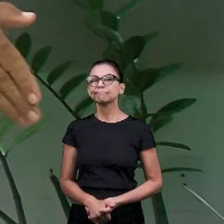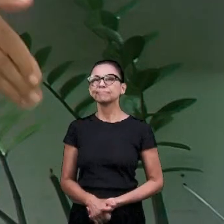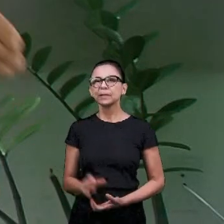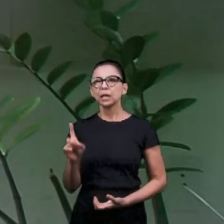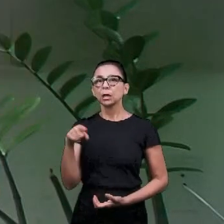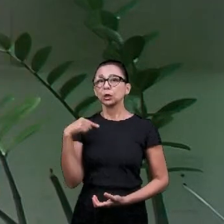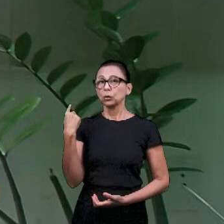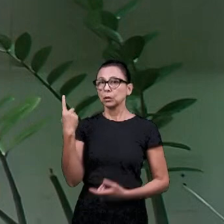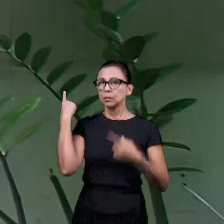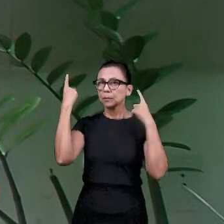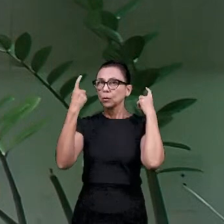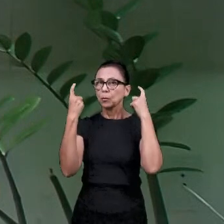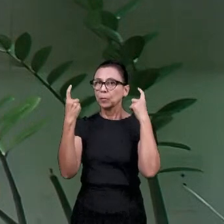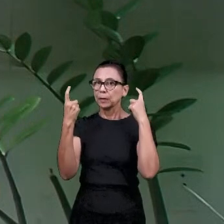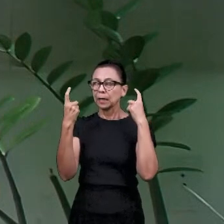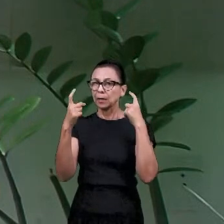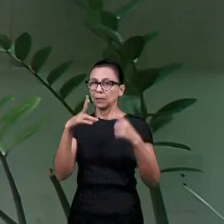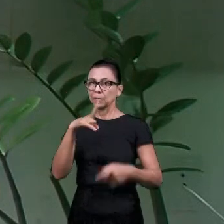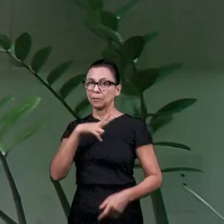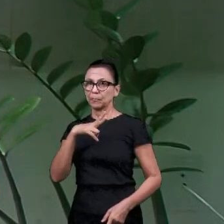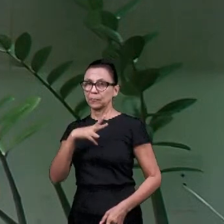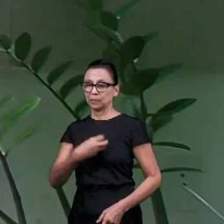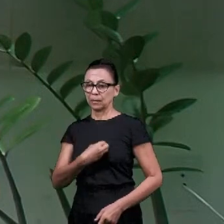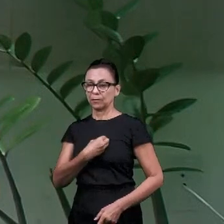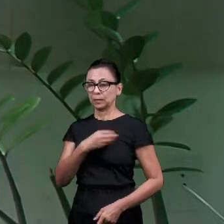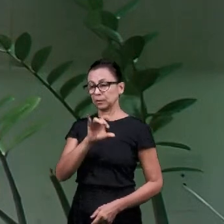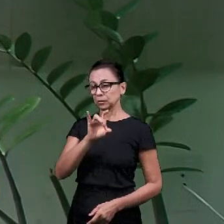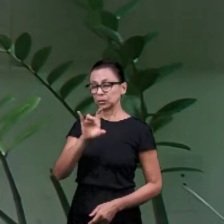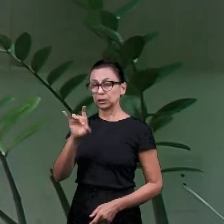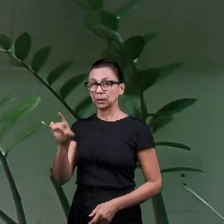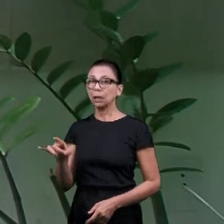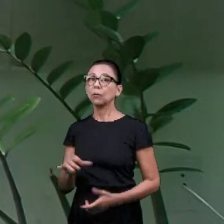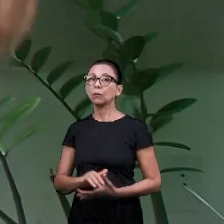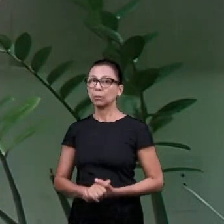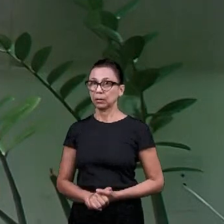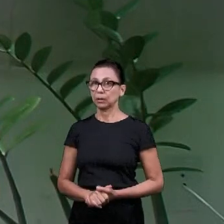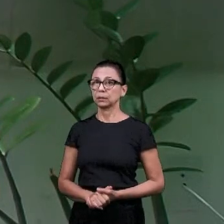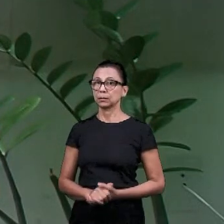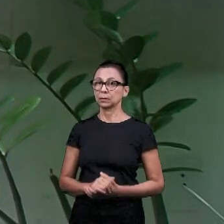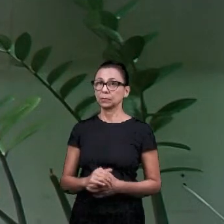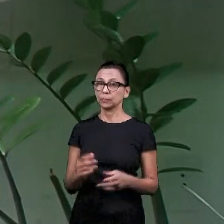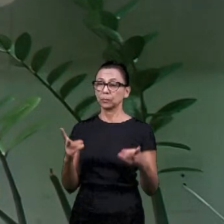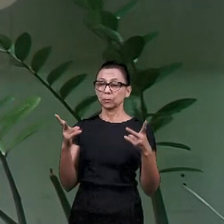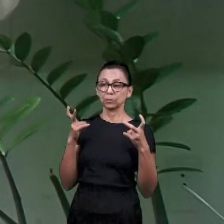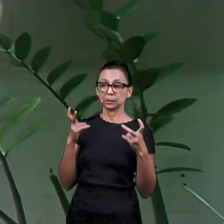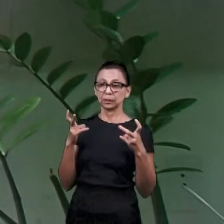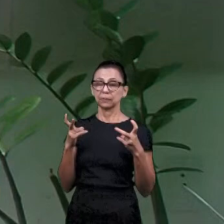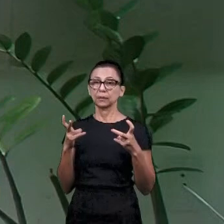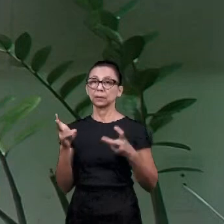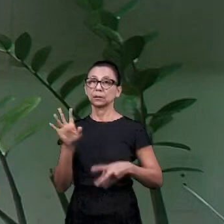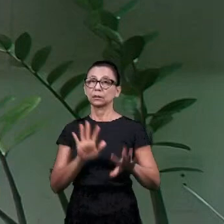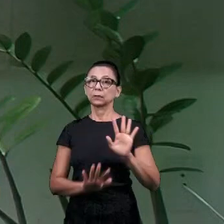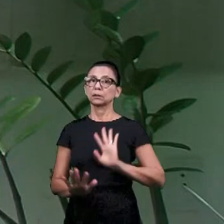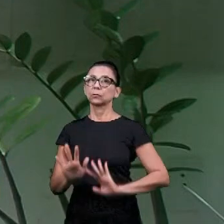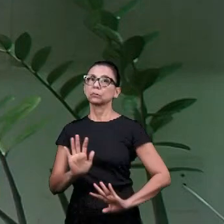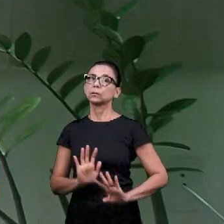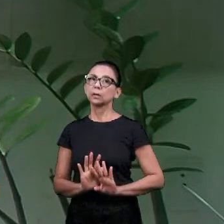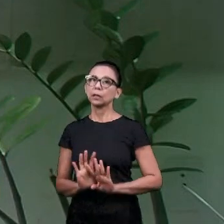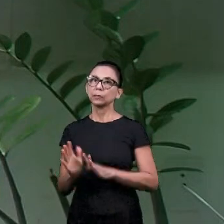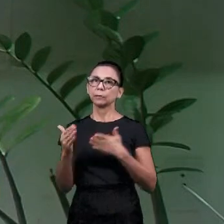nous ici, avec ceux qui se trouvent à notre côté, celui qui est devant nous, afin que nous ne soyons pas pris de